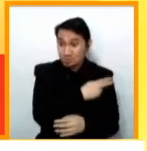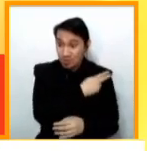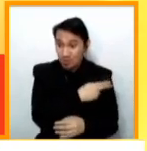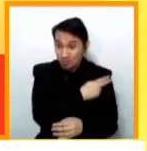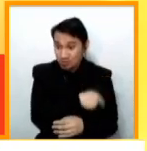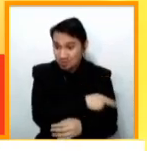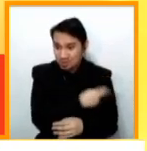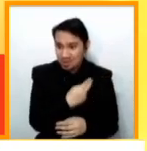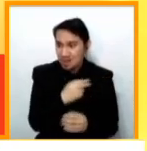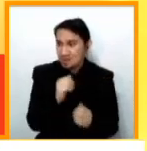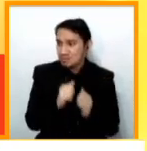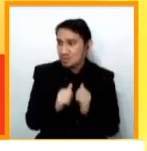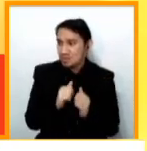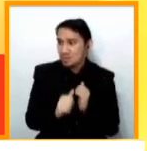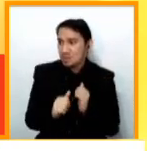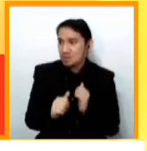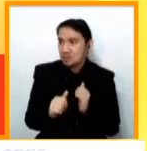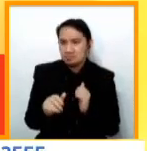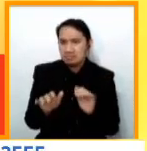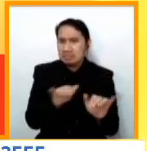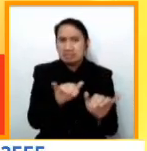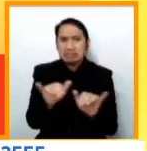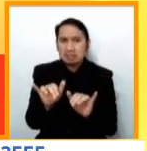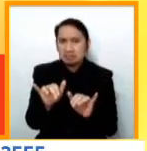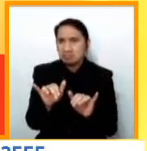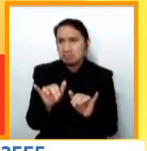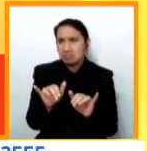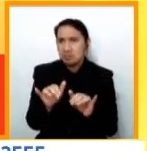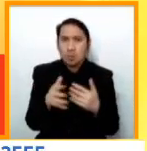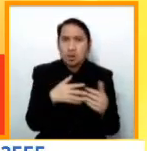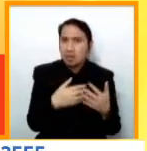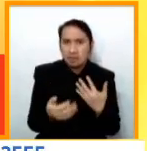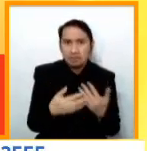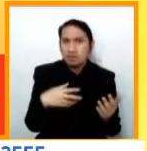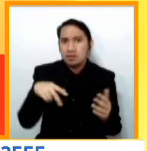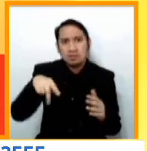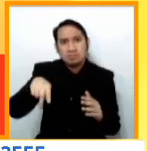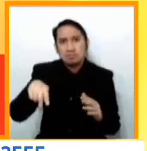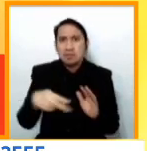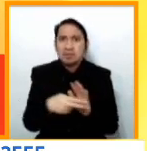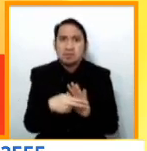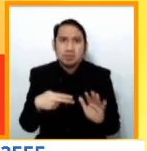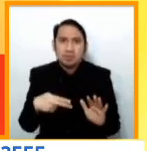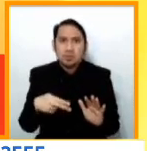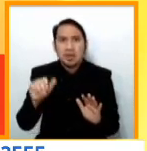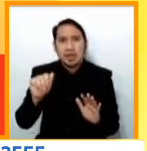walang isang bakuna na nangingibabaw, no? Mm-hmm. Whether Pfizer, AstraZeneca,